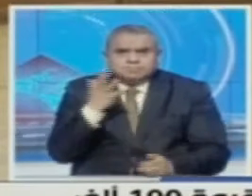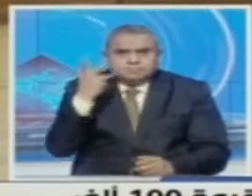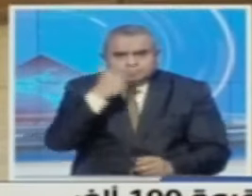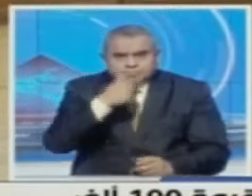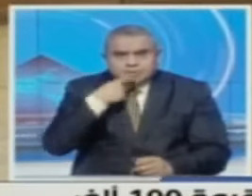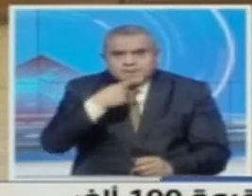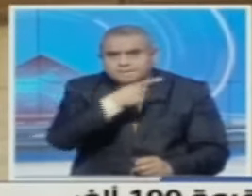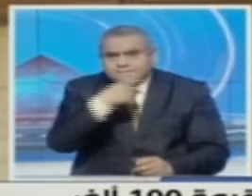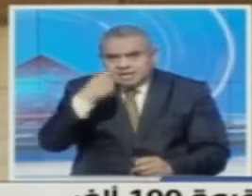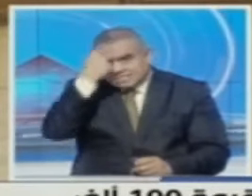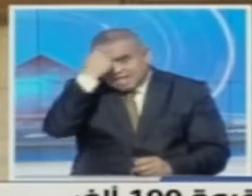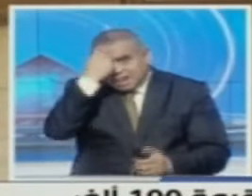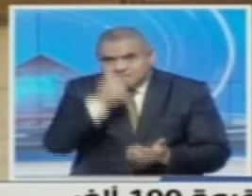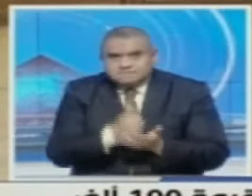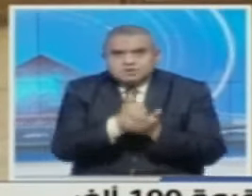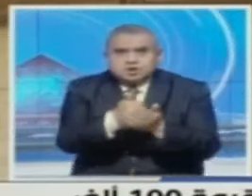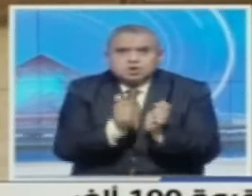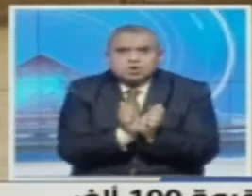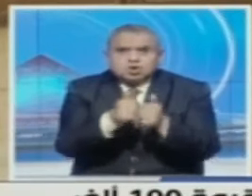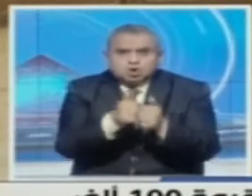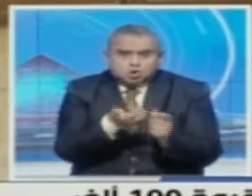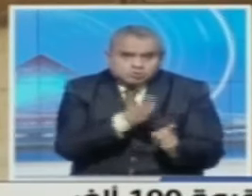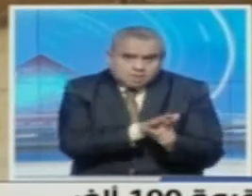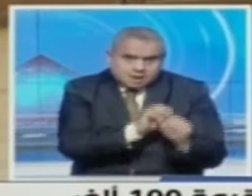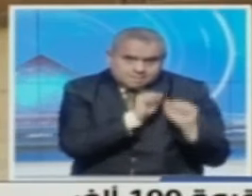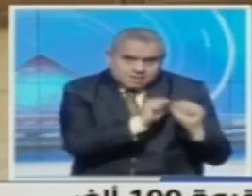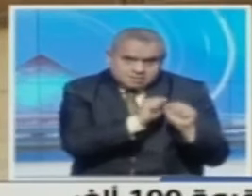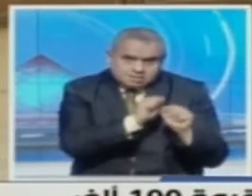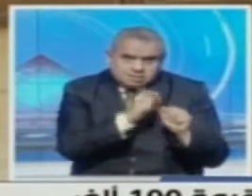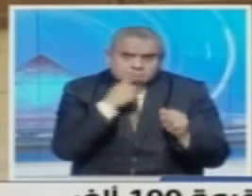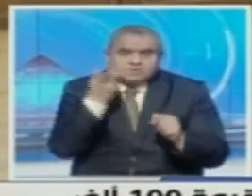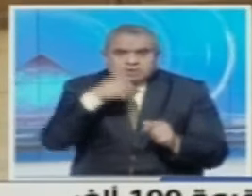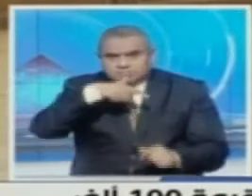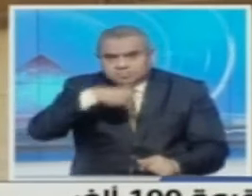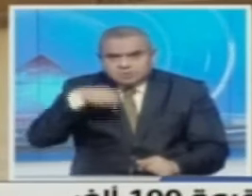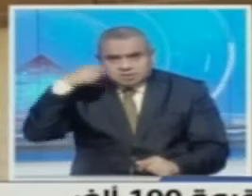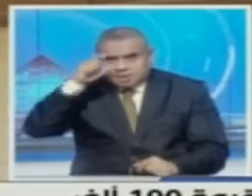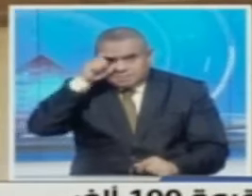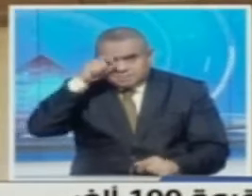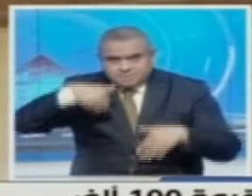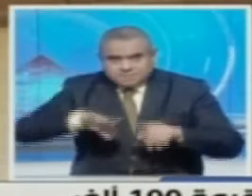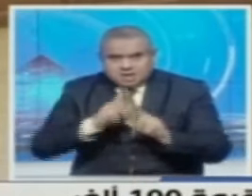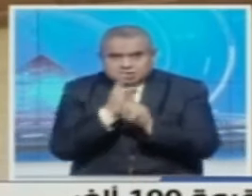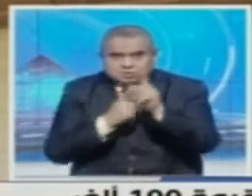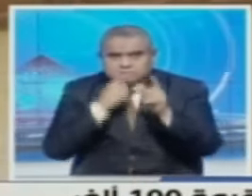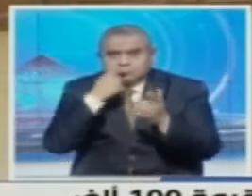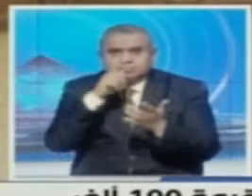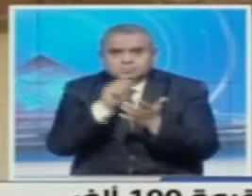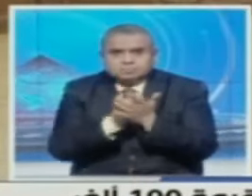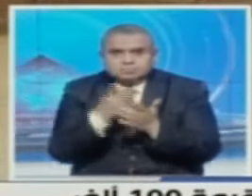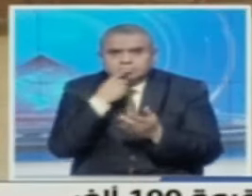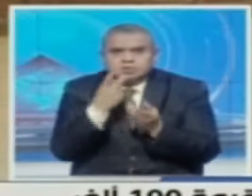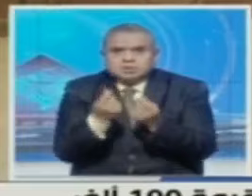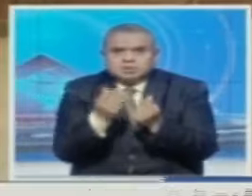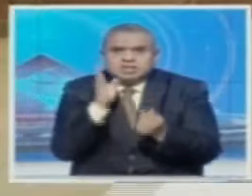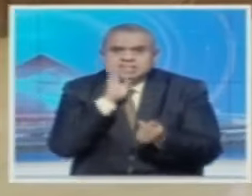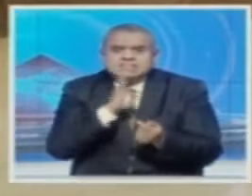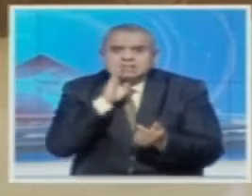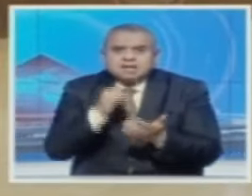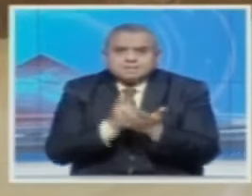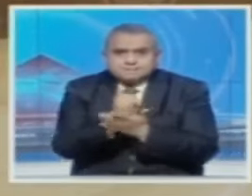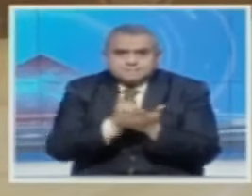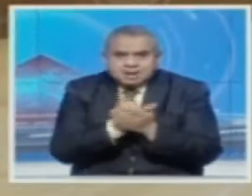بقيمة 100,000 جنيه لأسر كل متوفى. وأضاف مدبولي أنه تم اتخاذ قرار بتحمل مصروفات التعليم